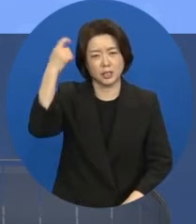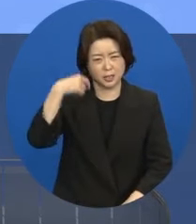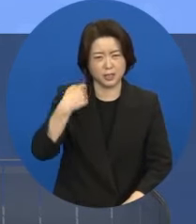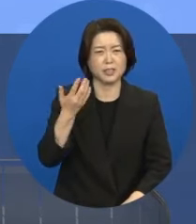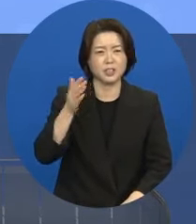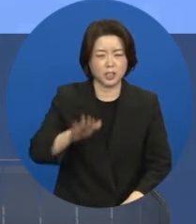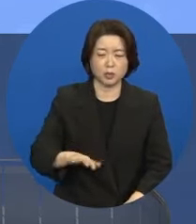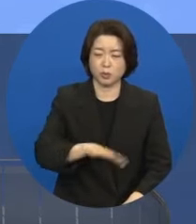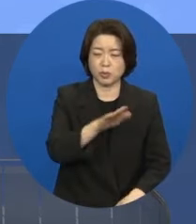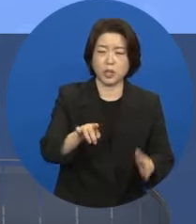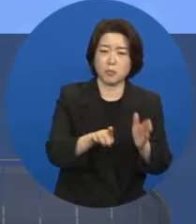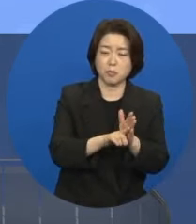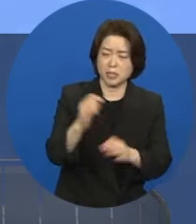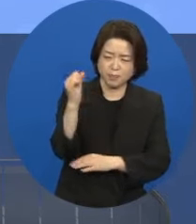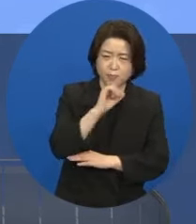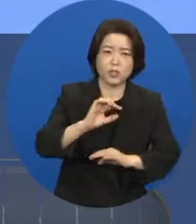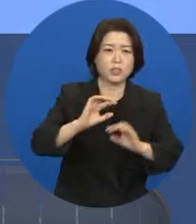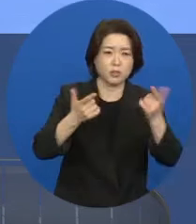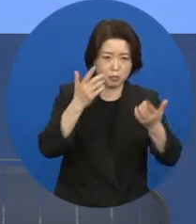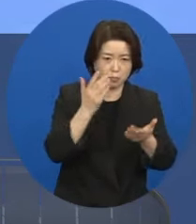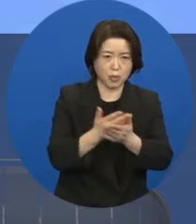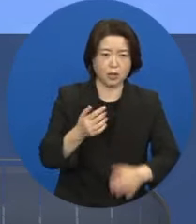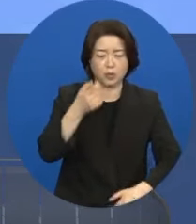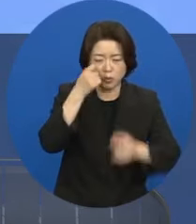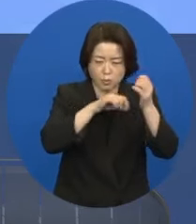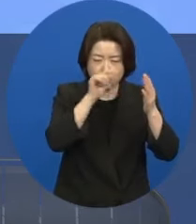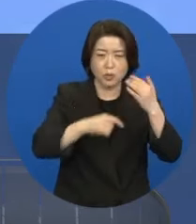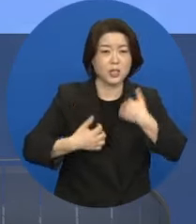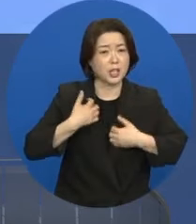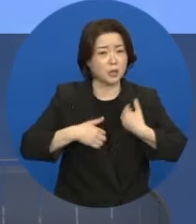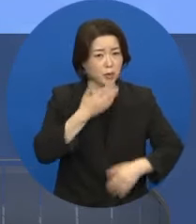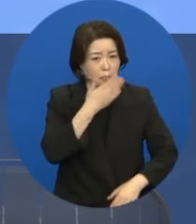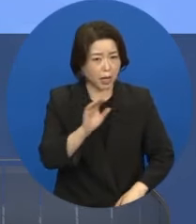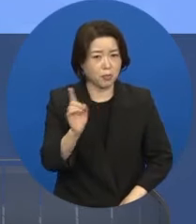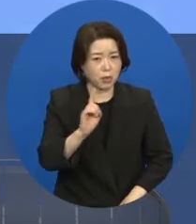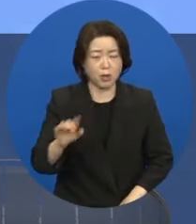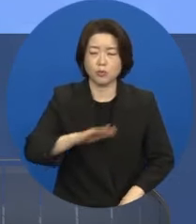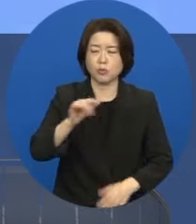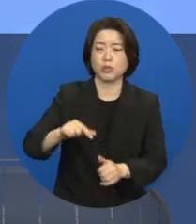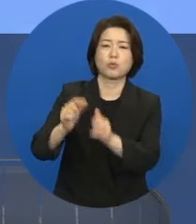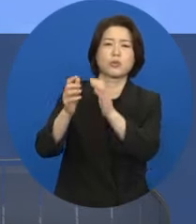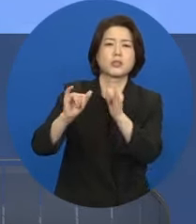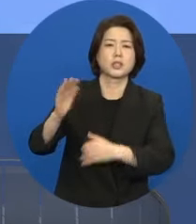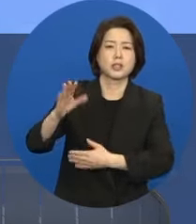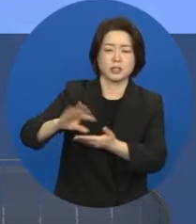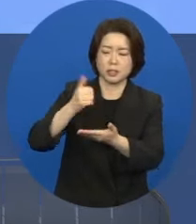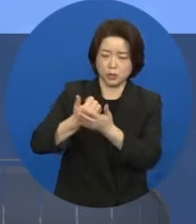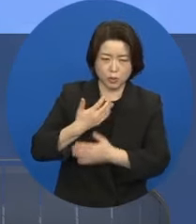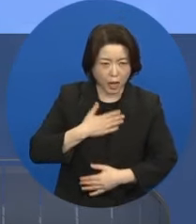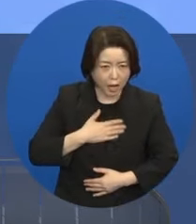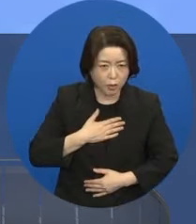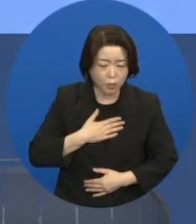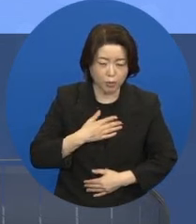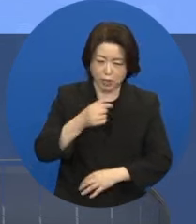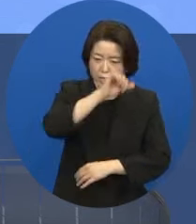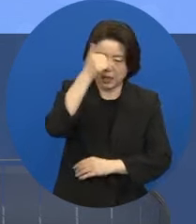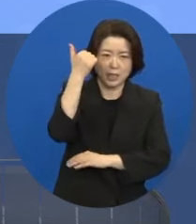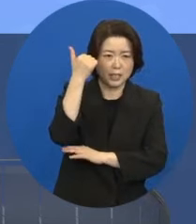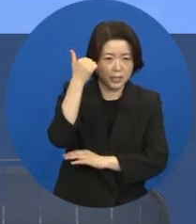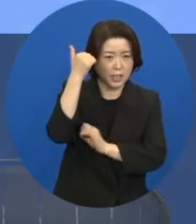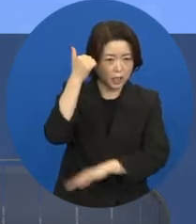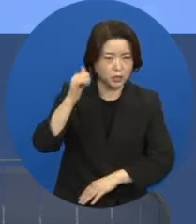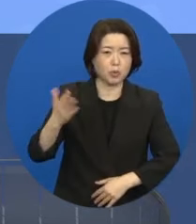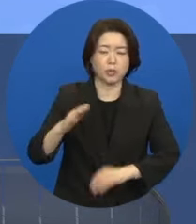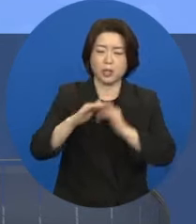믿음이 흔들리지 않고 눈물 속에서도 기뻐할 수 있는 것은 우리가 구원자 되신 그리스도를 알고 인생의 기초가 되는